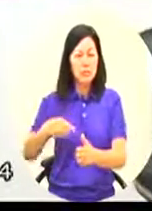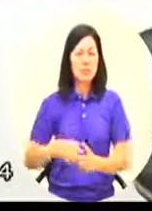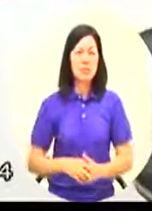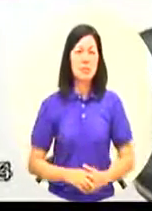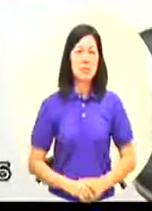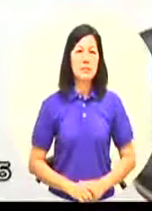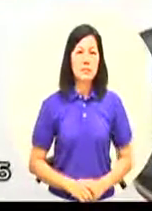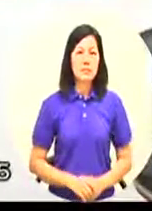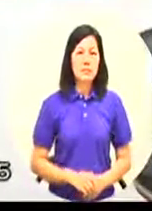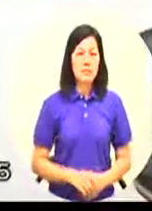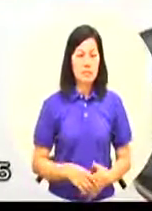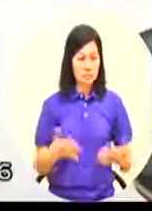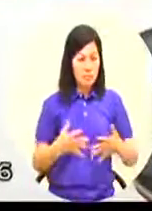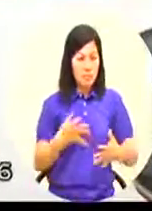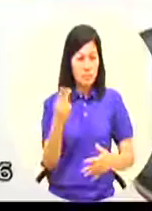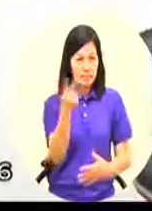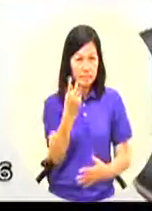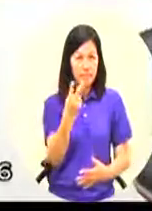两个问题，